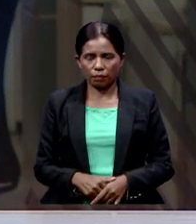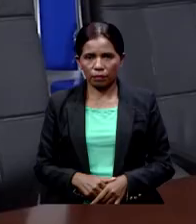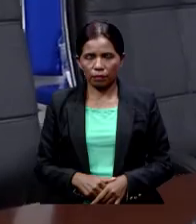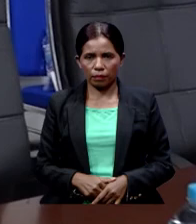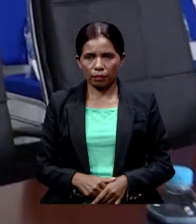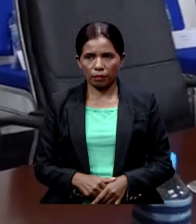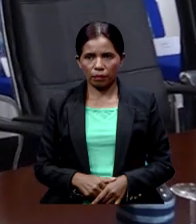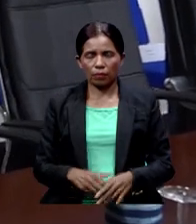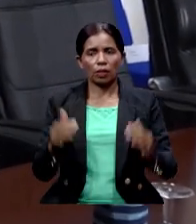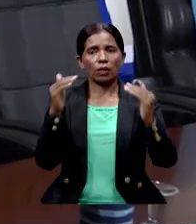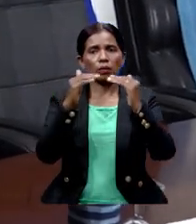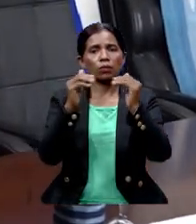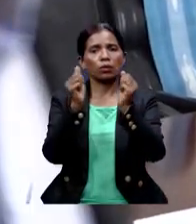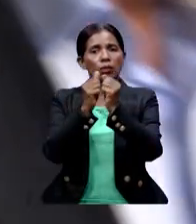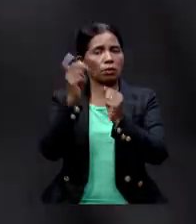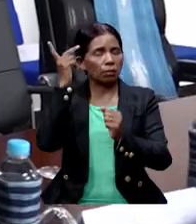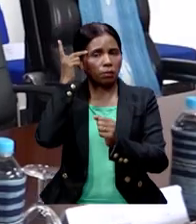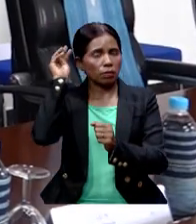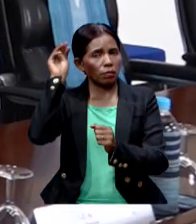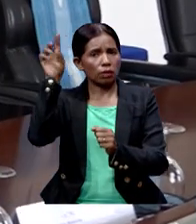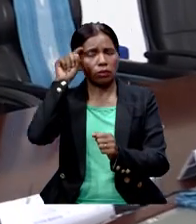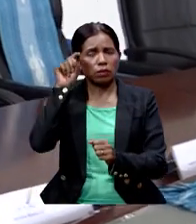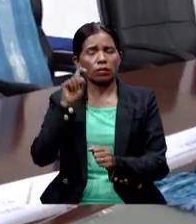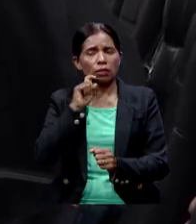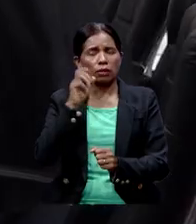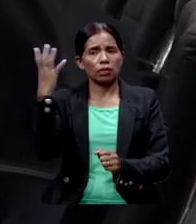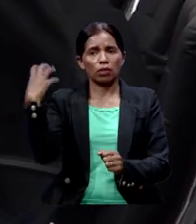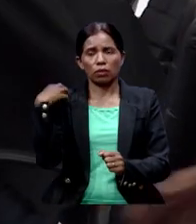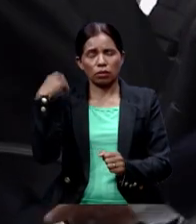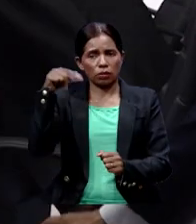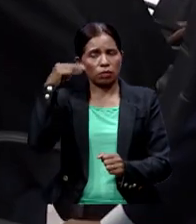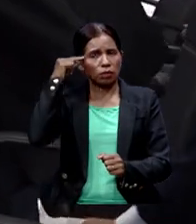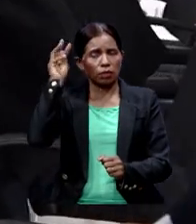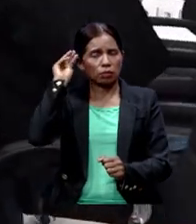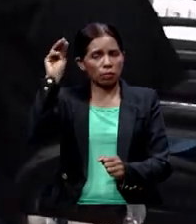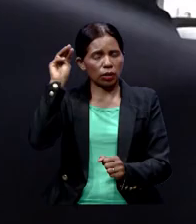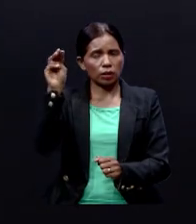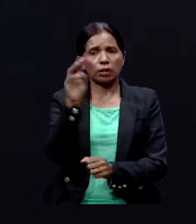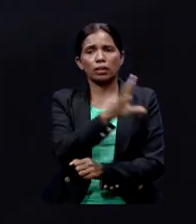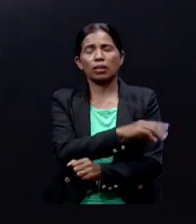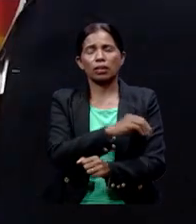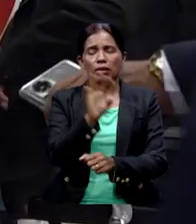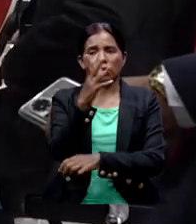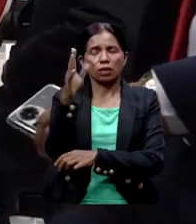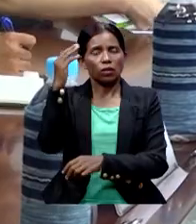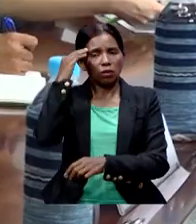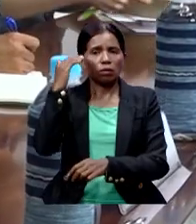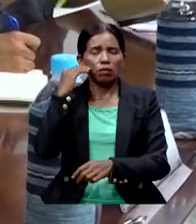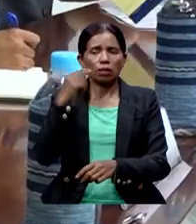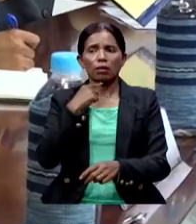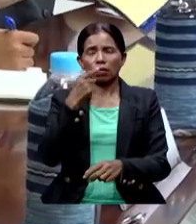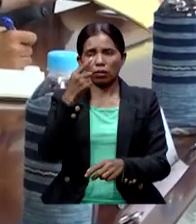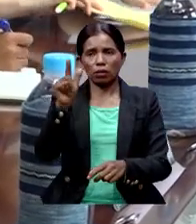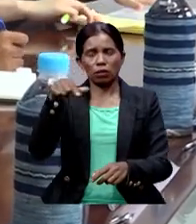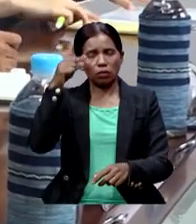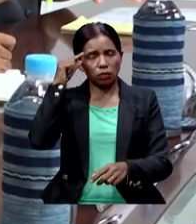A fost în încontru primul ministru Kerala Sanana Guzman și Palasiu Guvernul, Ministrul Florești de Coreea, Nam Song Hyung Hateten,